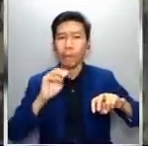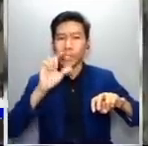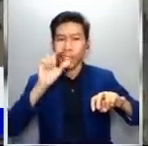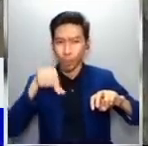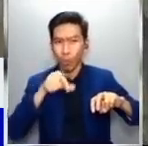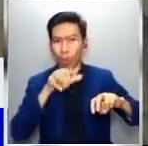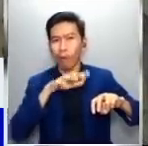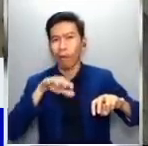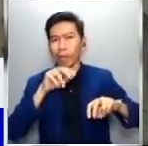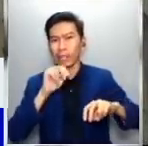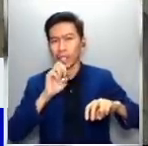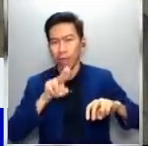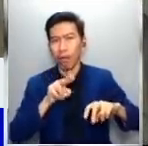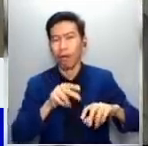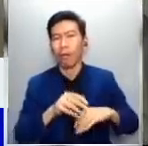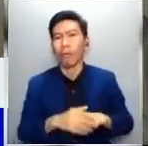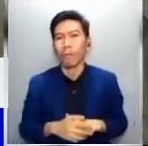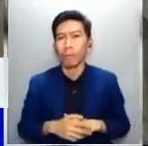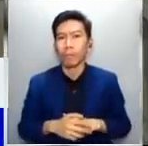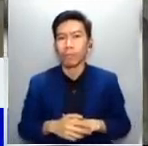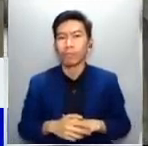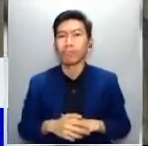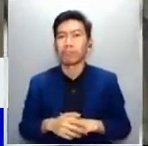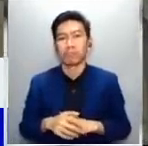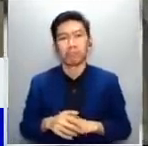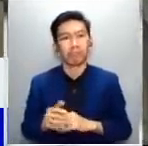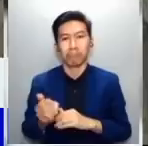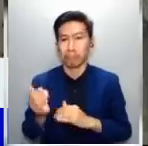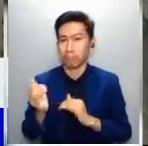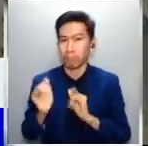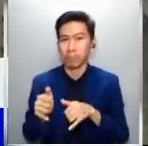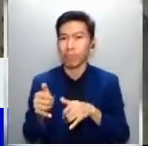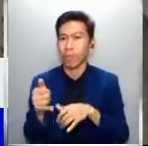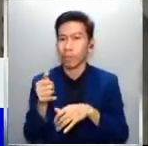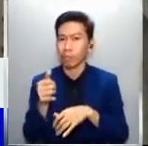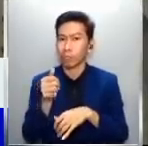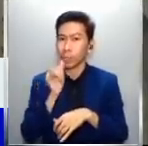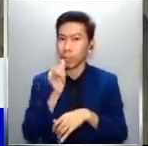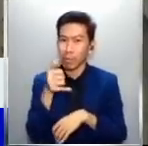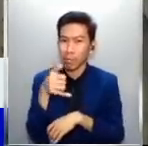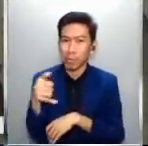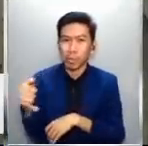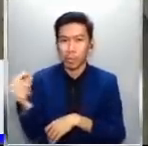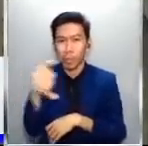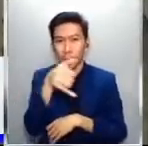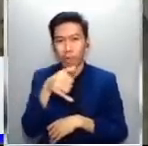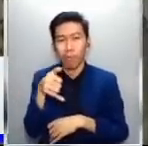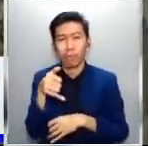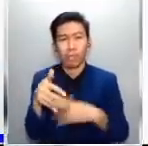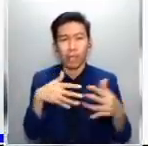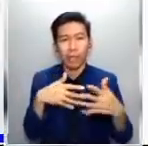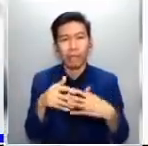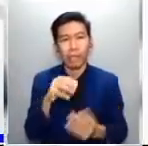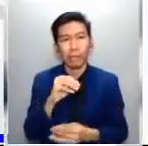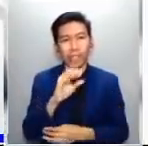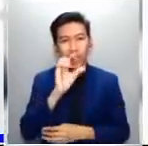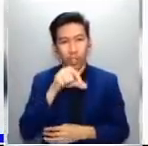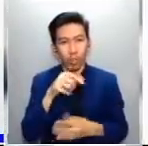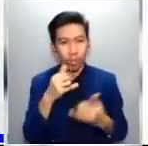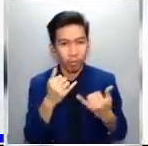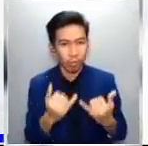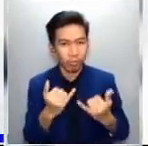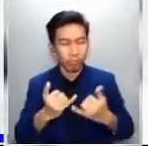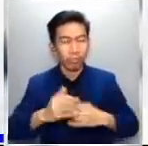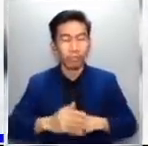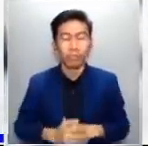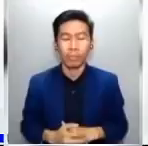Nag-iinuman pa rin, in spite of the fact na nasa MECQ po tayo ang status ngayon. Inoperate ang